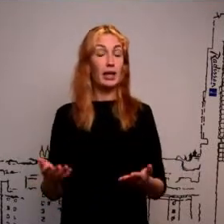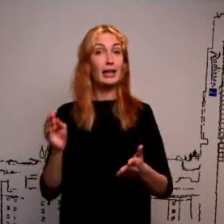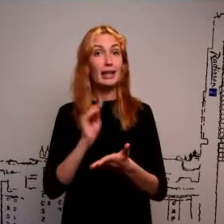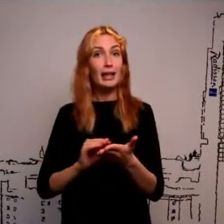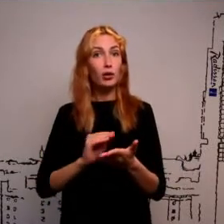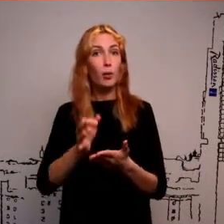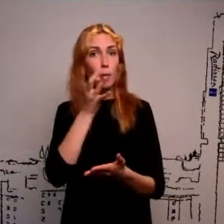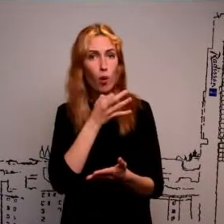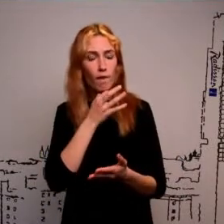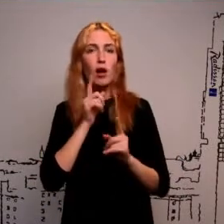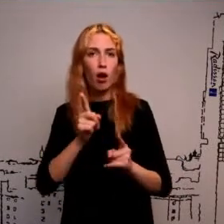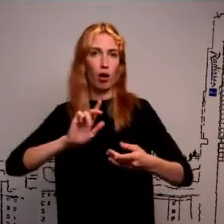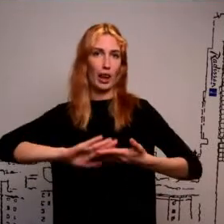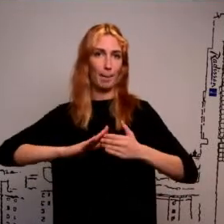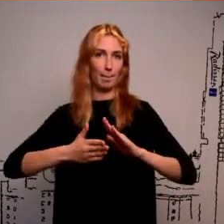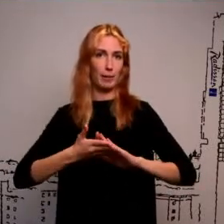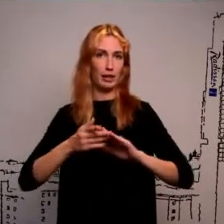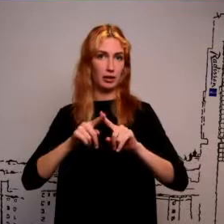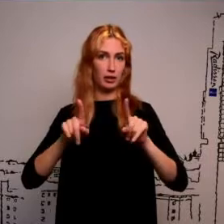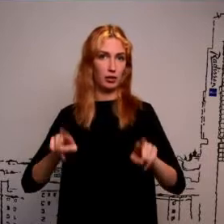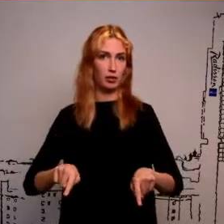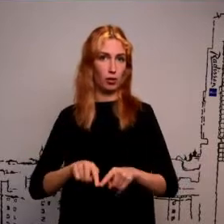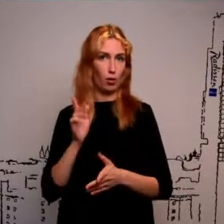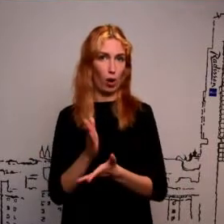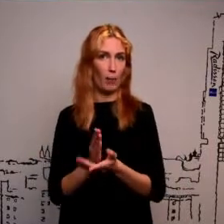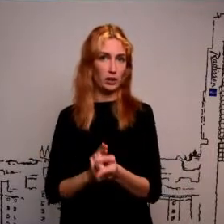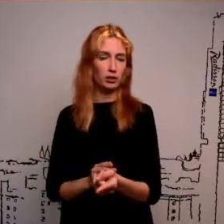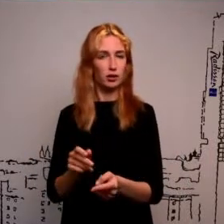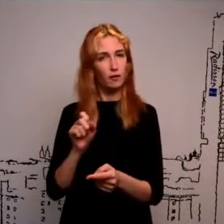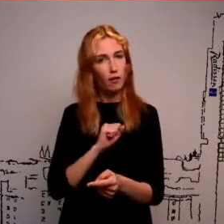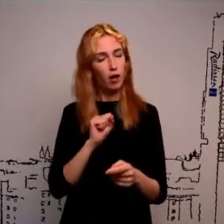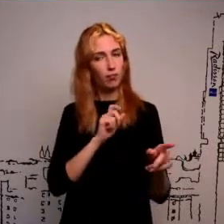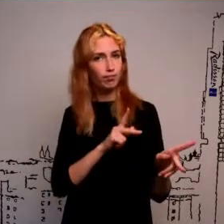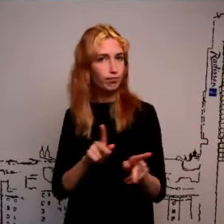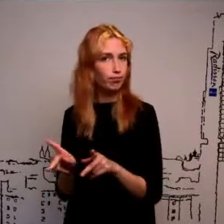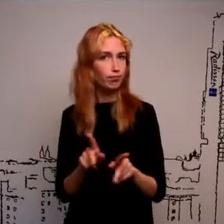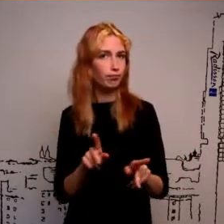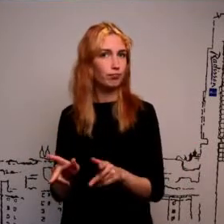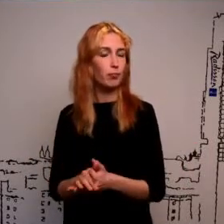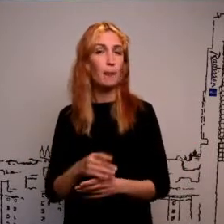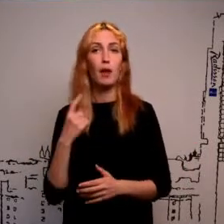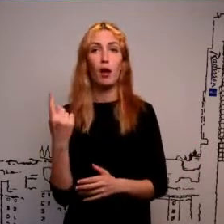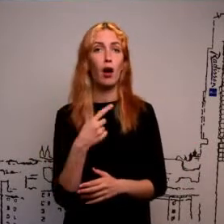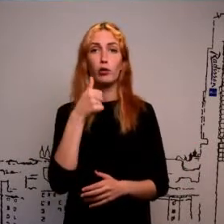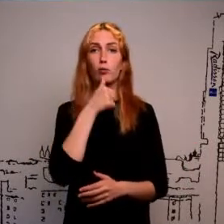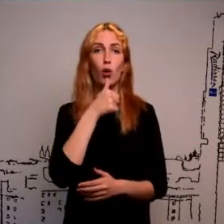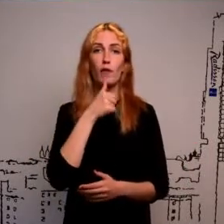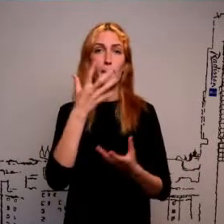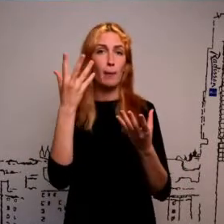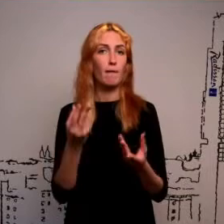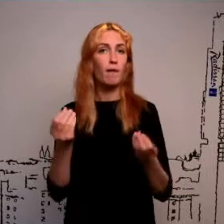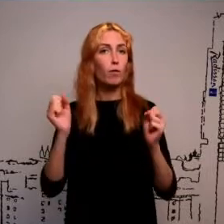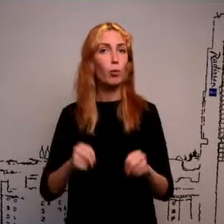vormis. Et siin tuleb nagu väga täpselt ikkagi jälgida seda, et ainus proovipäeva võimalus on